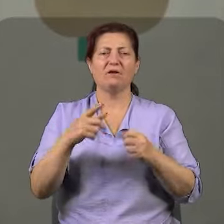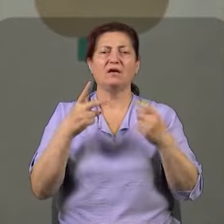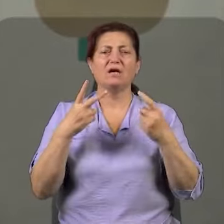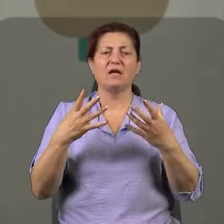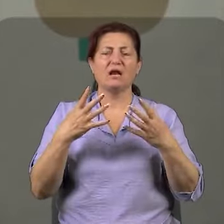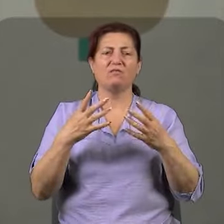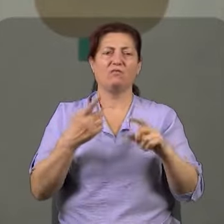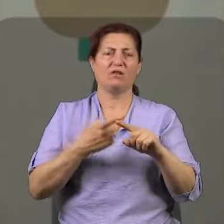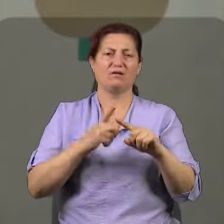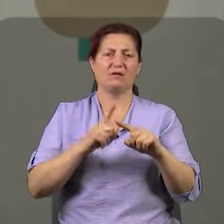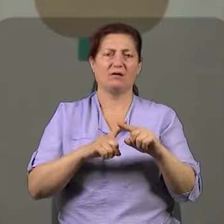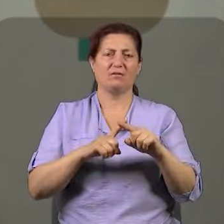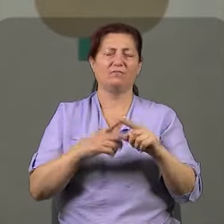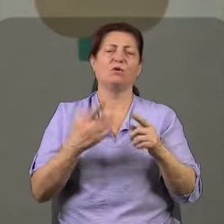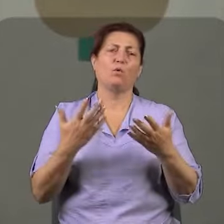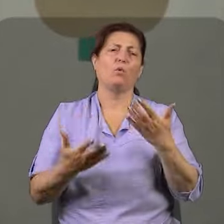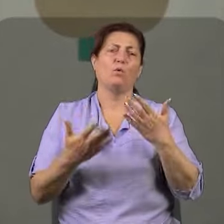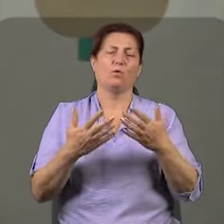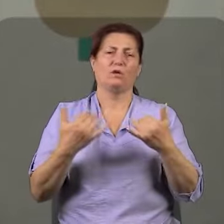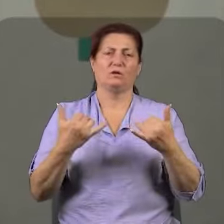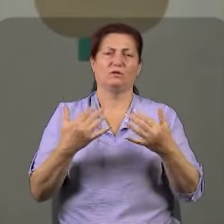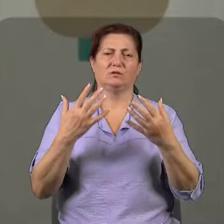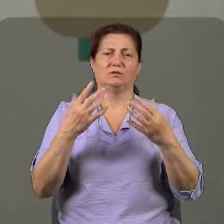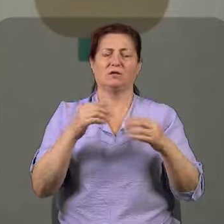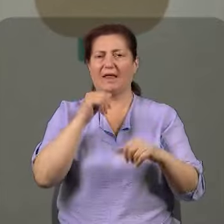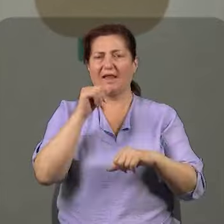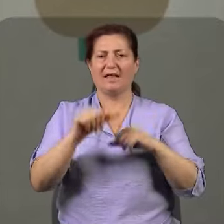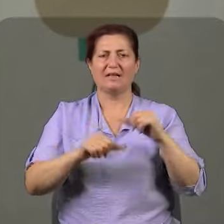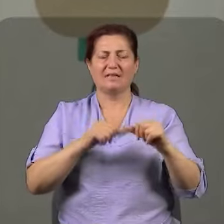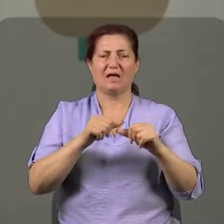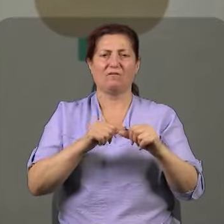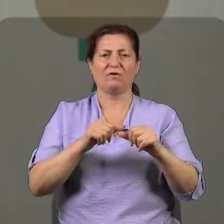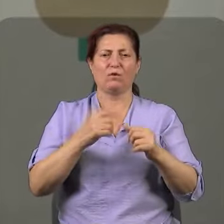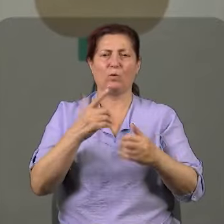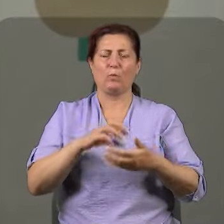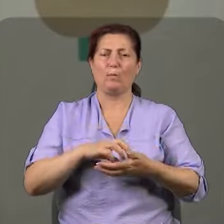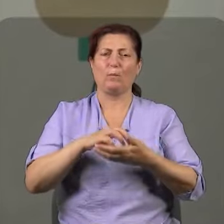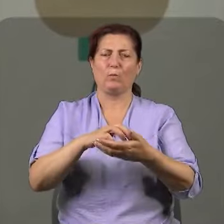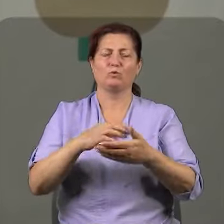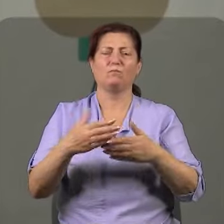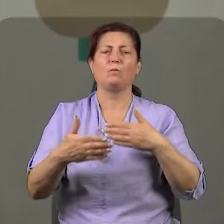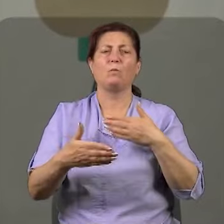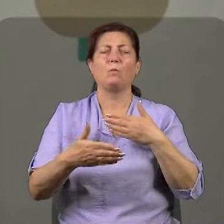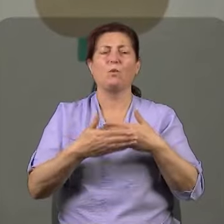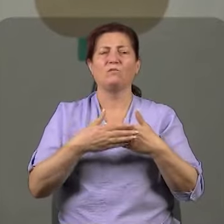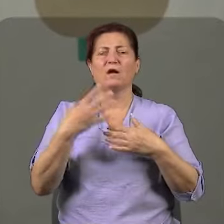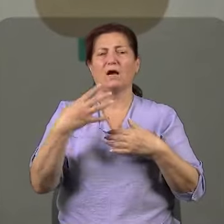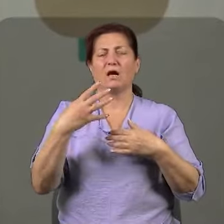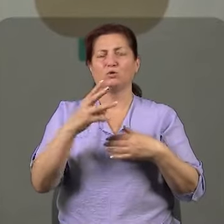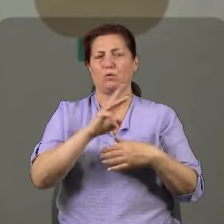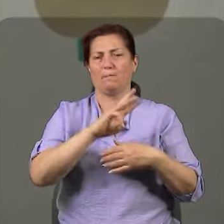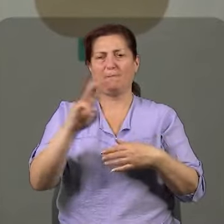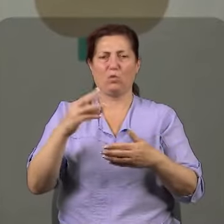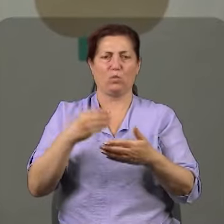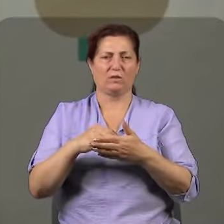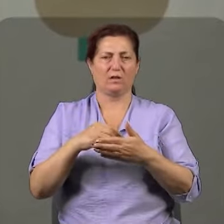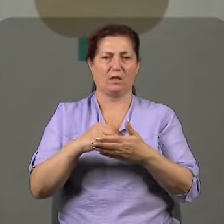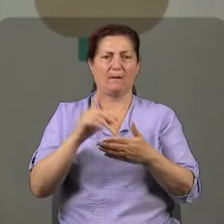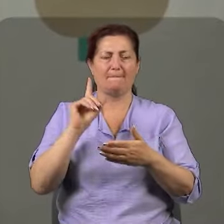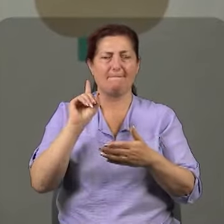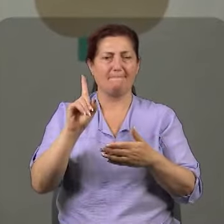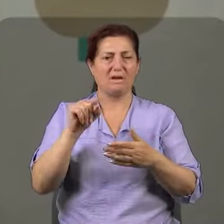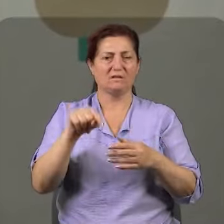այդ, այնօրինակ վերցնենք այս տարվա հատկացված բյուջեն, հա, մոտավորապես հատկացվել է 40 միլիարդ դրամ, բայց այդ ամեն